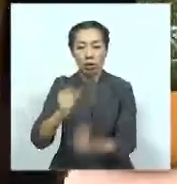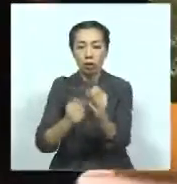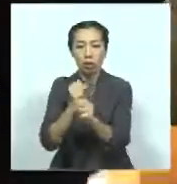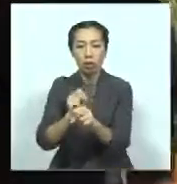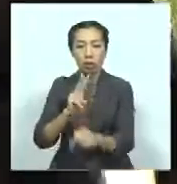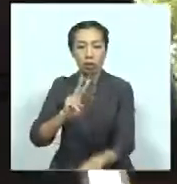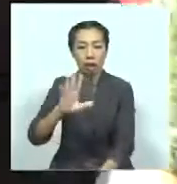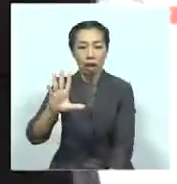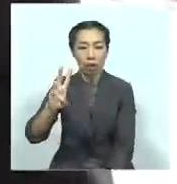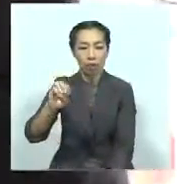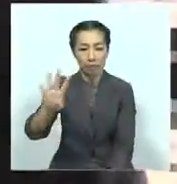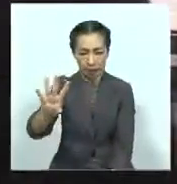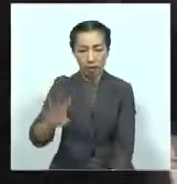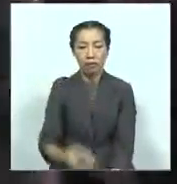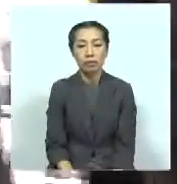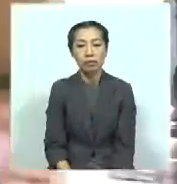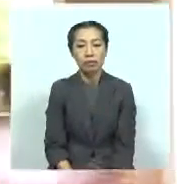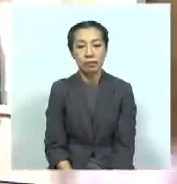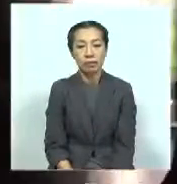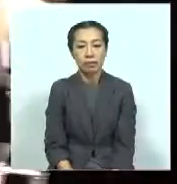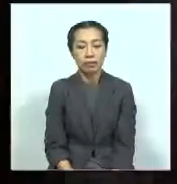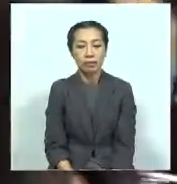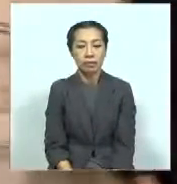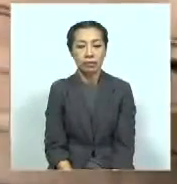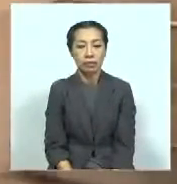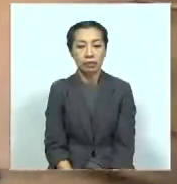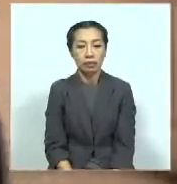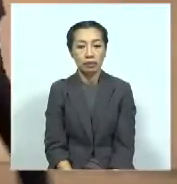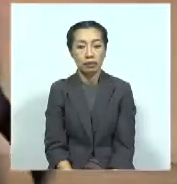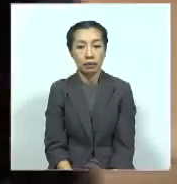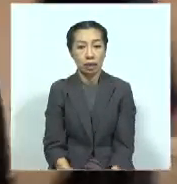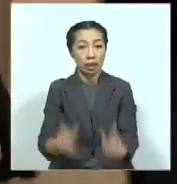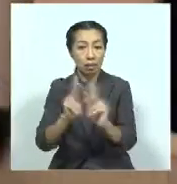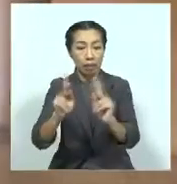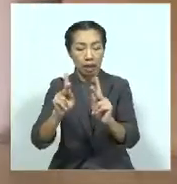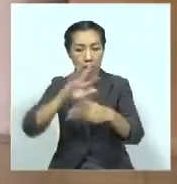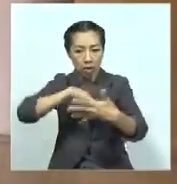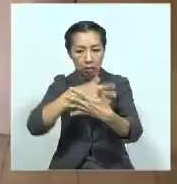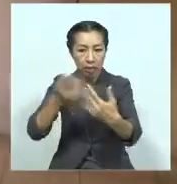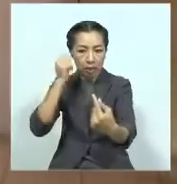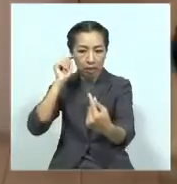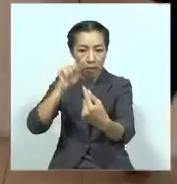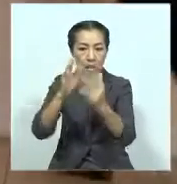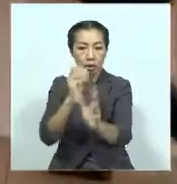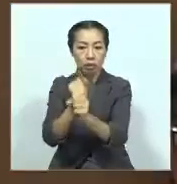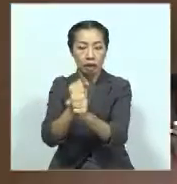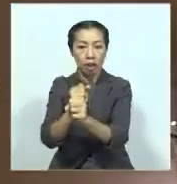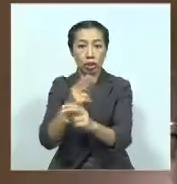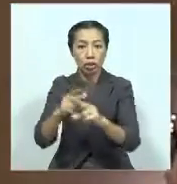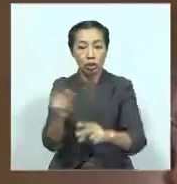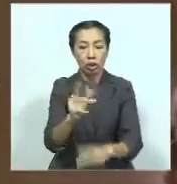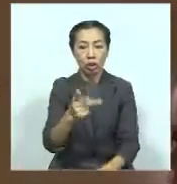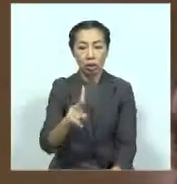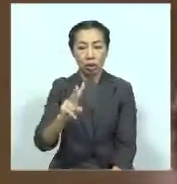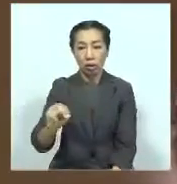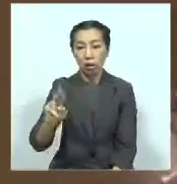พ.ศ. 2564คณะกรรมการกำหนดเป้าหมายและนโยบายกำลังคนภาครัฐหรือคนร.เ